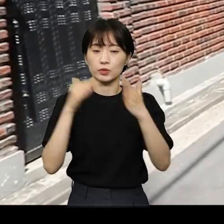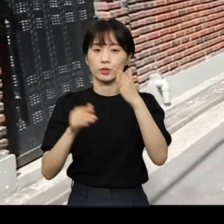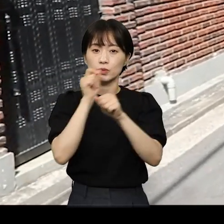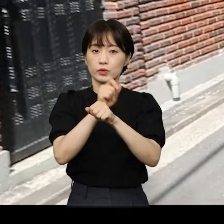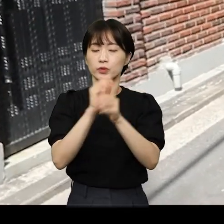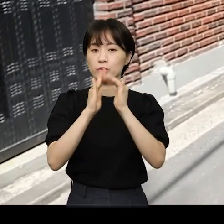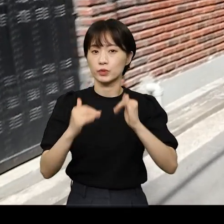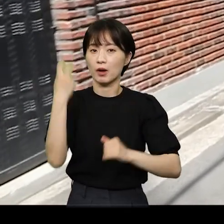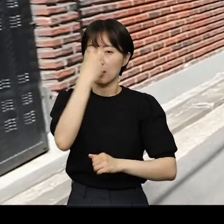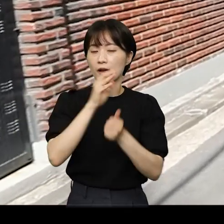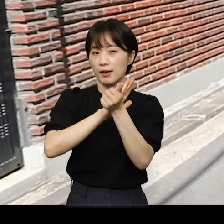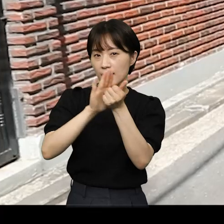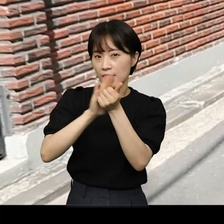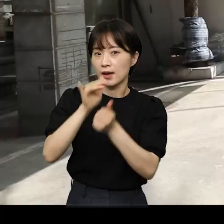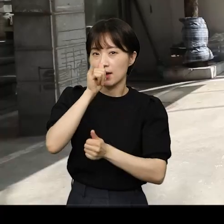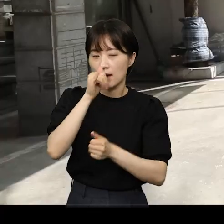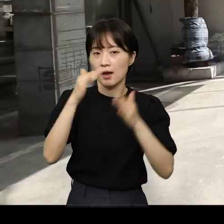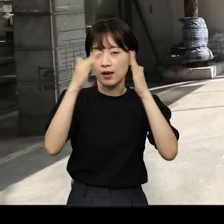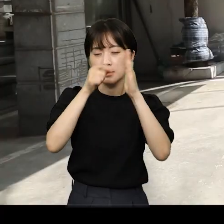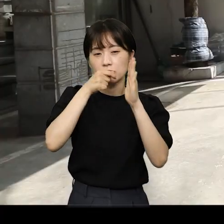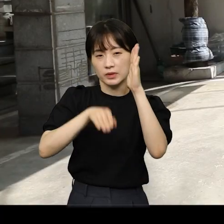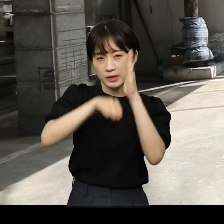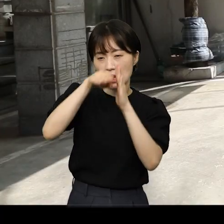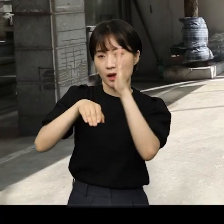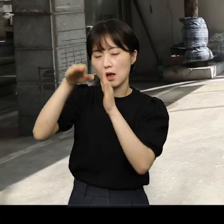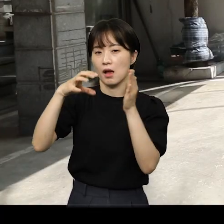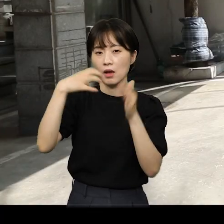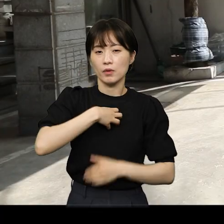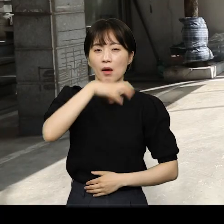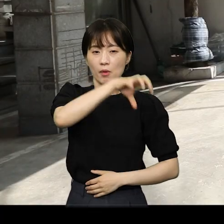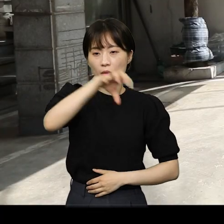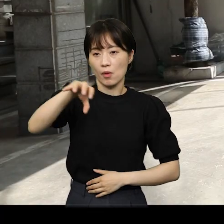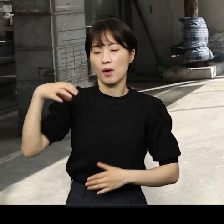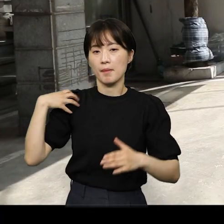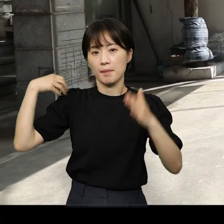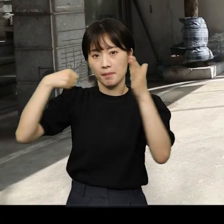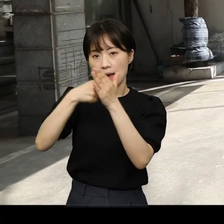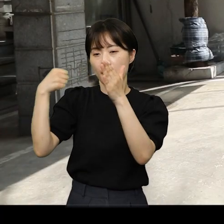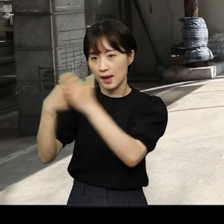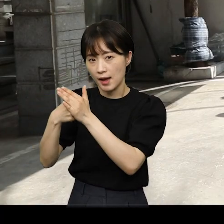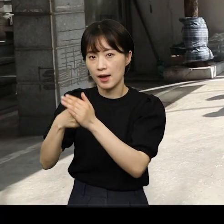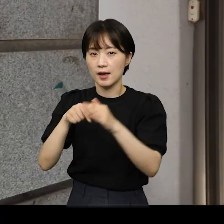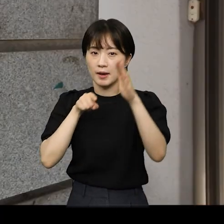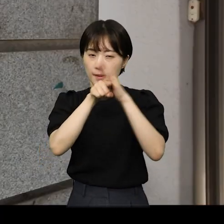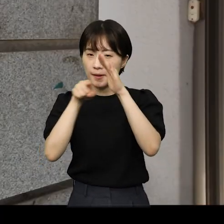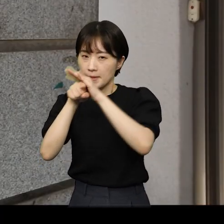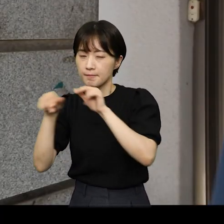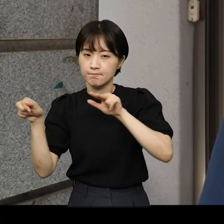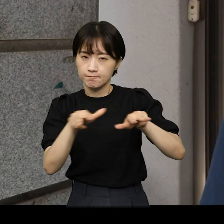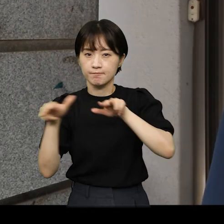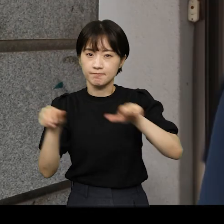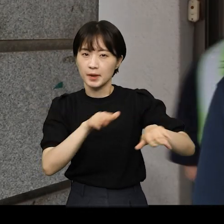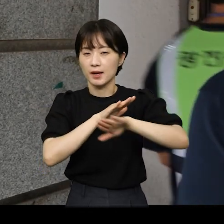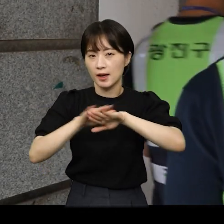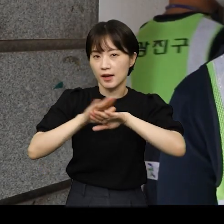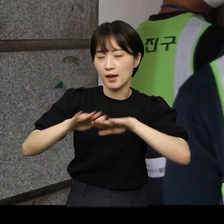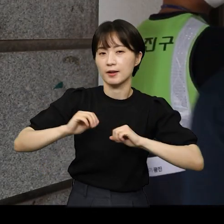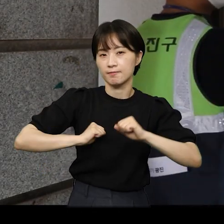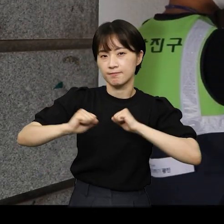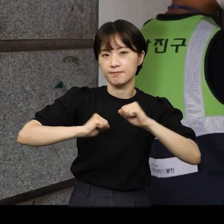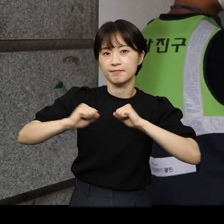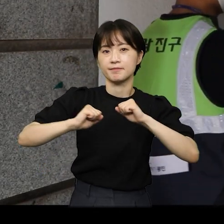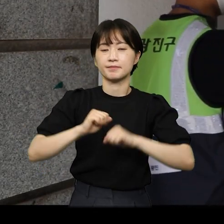우리군은 공무원 돌봄 서비스를 실시해 침수 취약주택의 책임 담당 공무원을 배정하고 현장에서 신속히